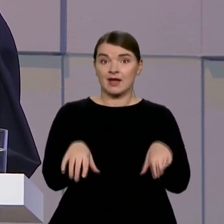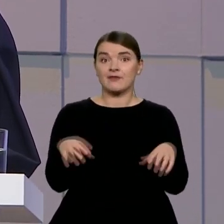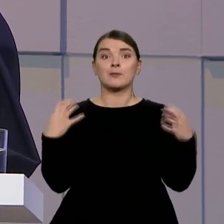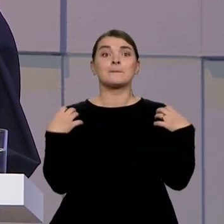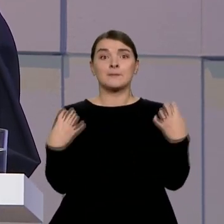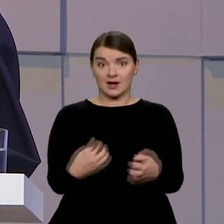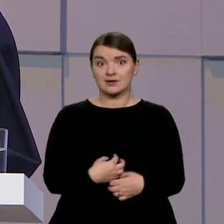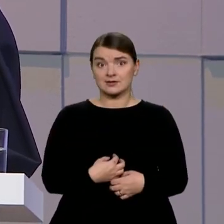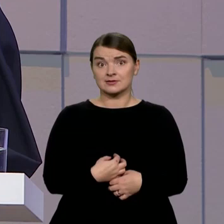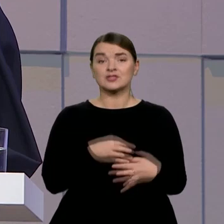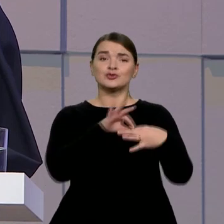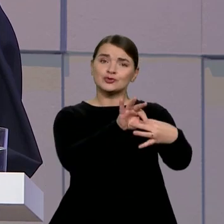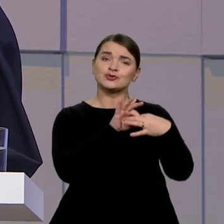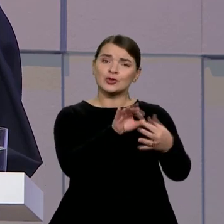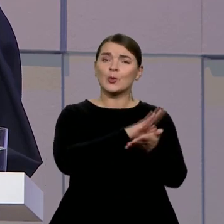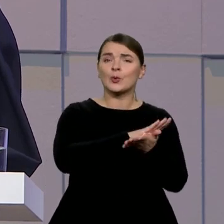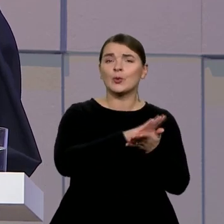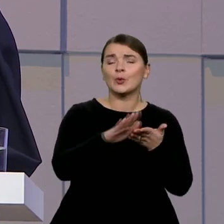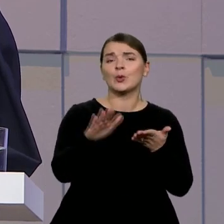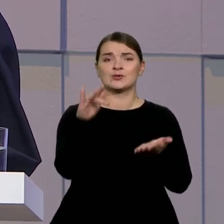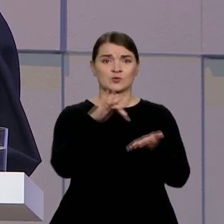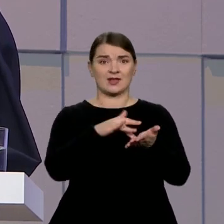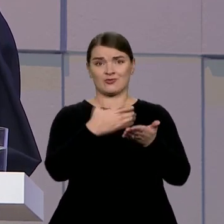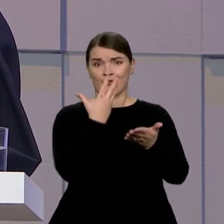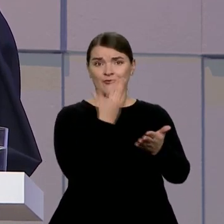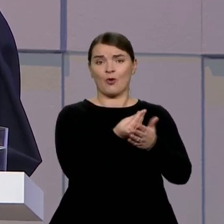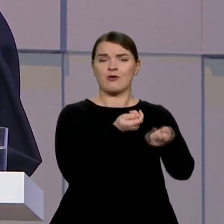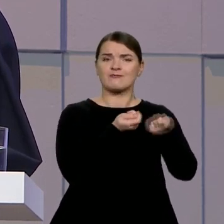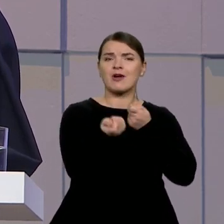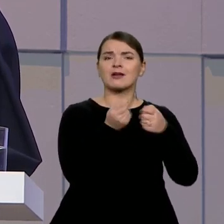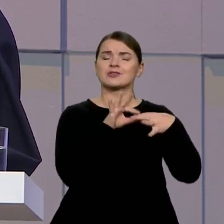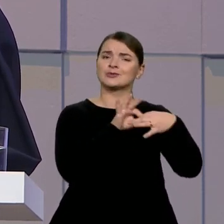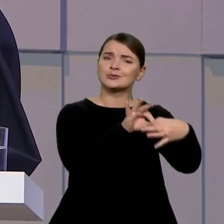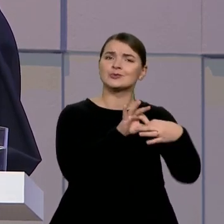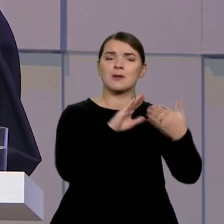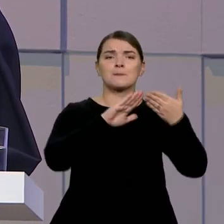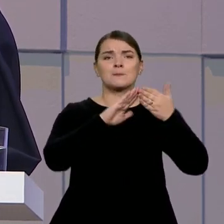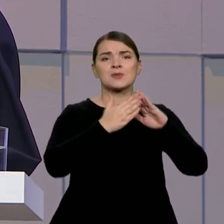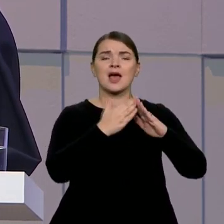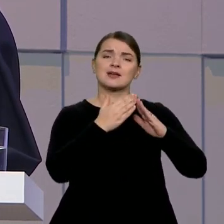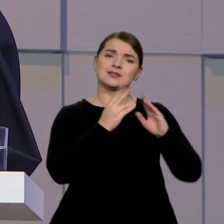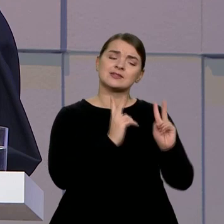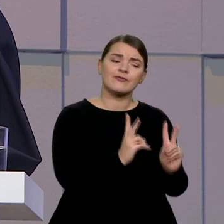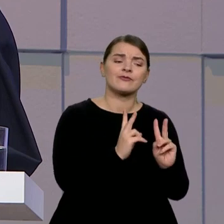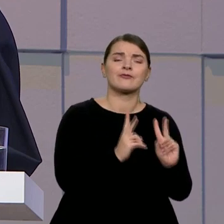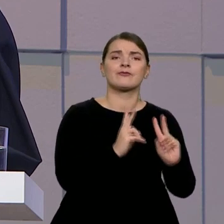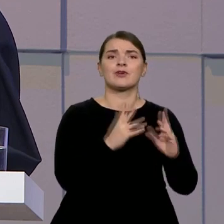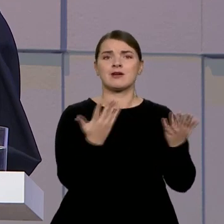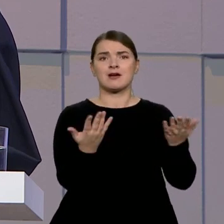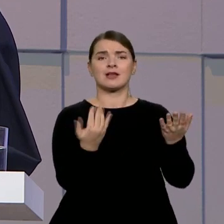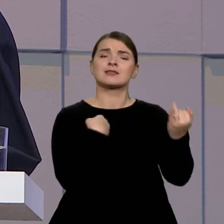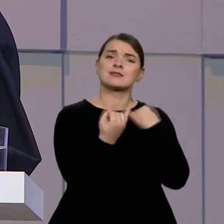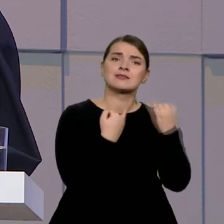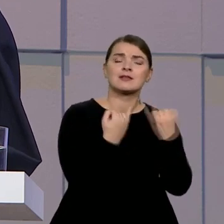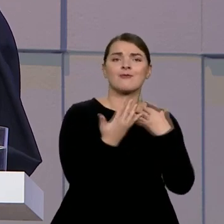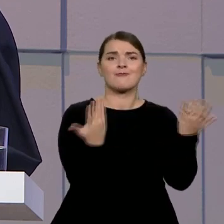su centrinė valdžia, ar ne, ir jaučiamas stabilumas mieste, yra išlaikomas dialogas,